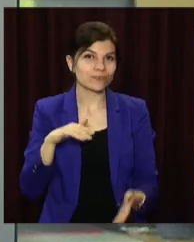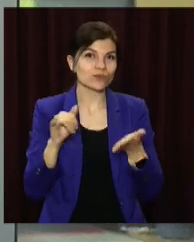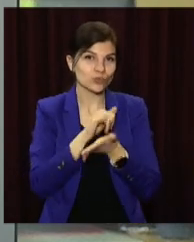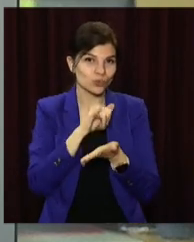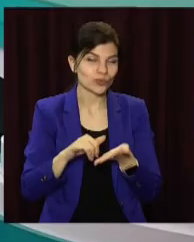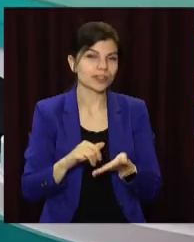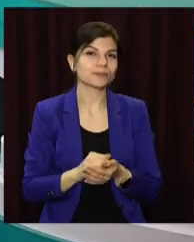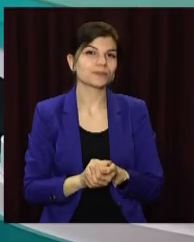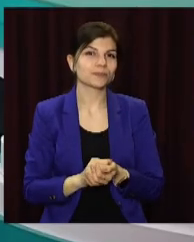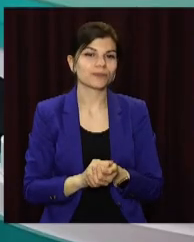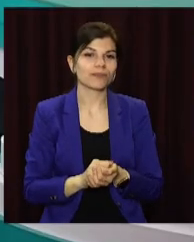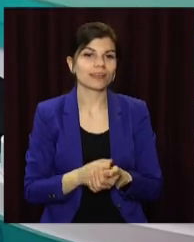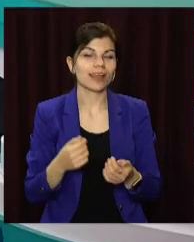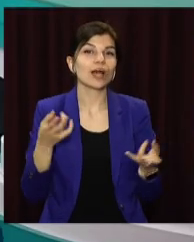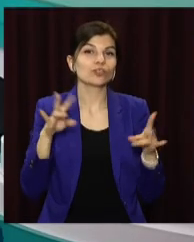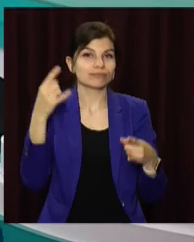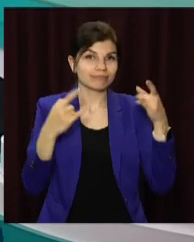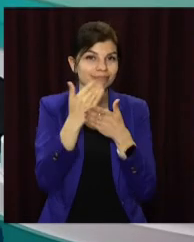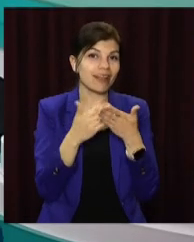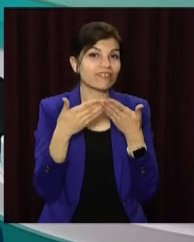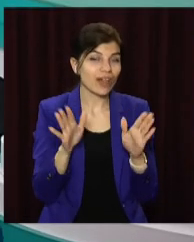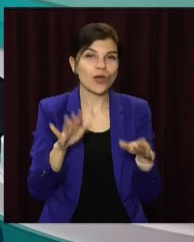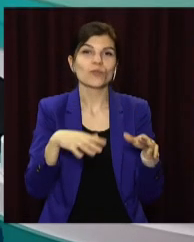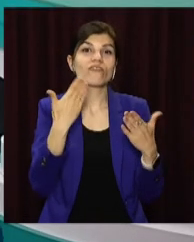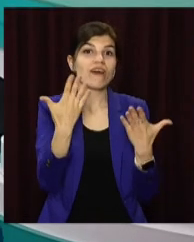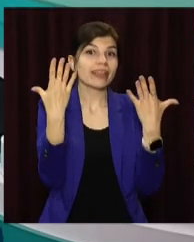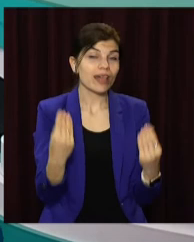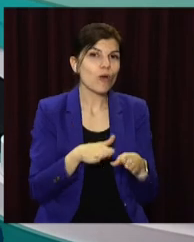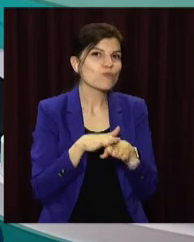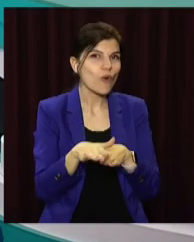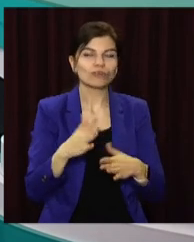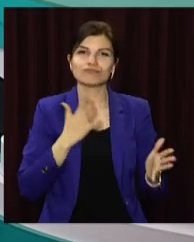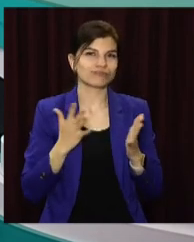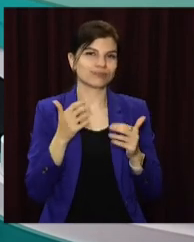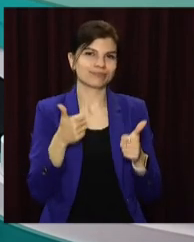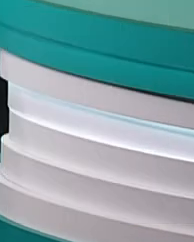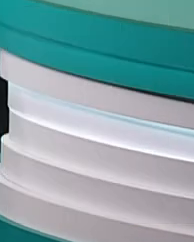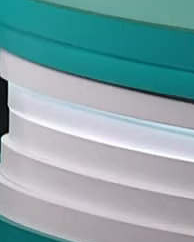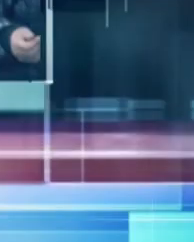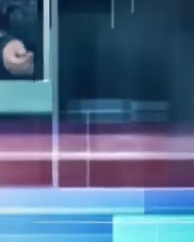нашому YouTube-каналі. Залишайтеся з відкритим і нехай ваш день буде сповнений натхненням.